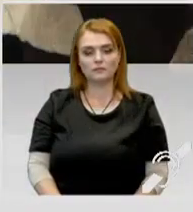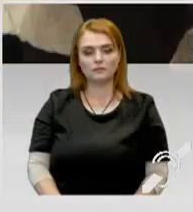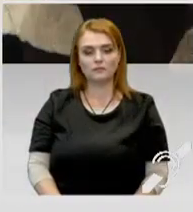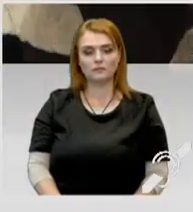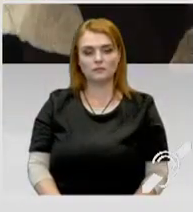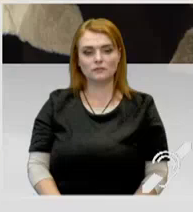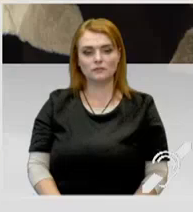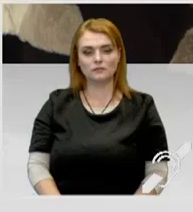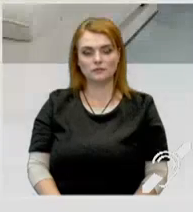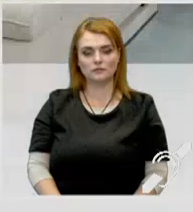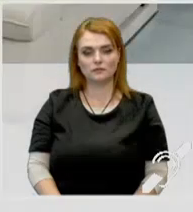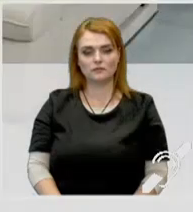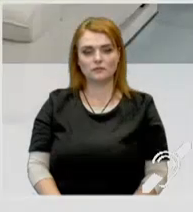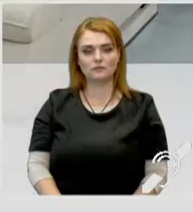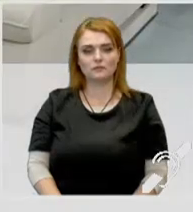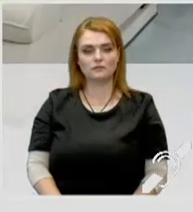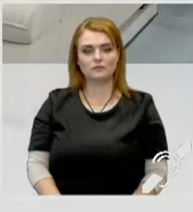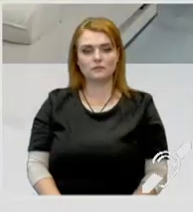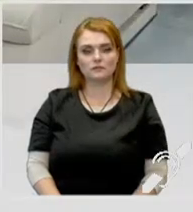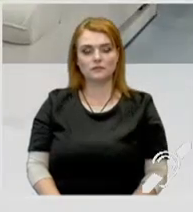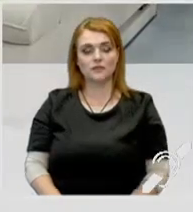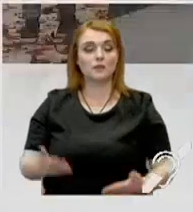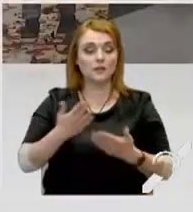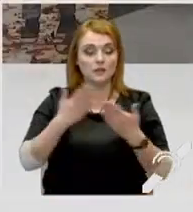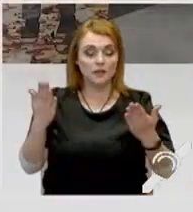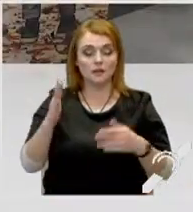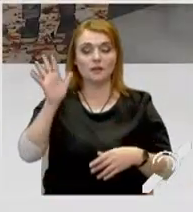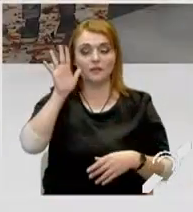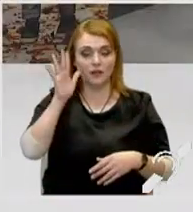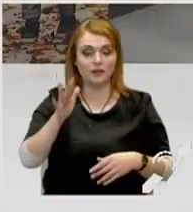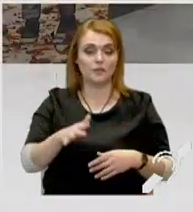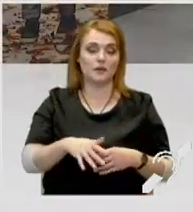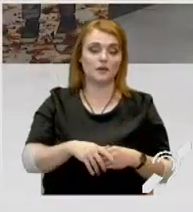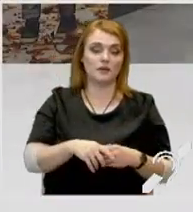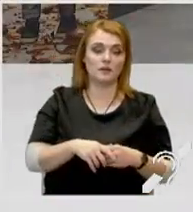pentru că exportul din materie primă în ultima perioadă arată